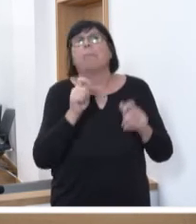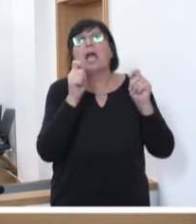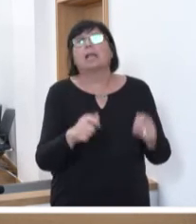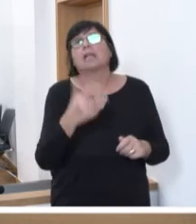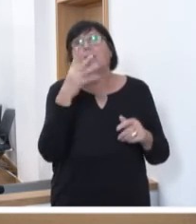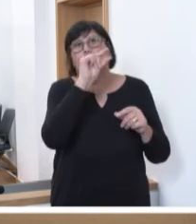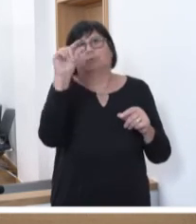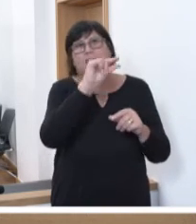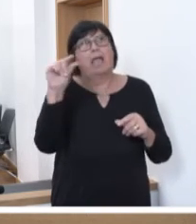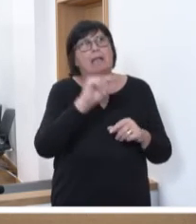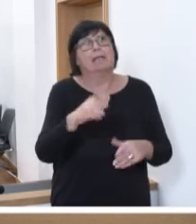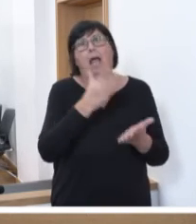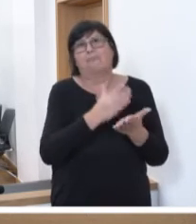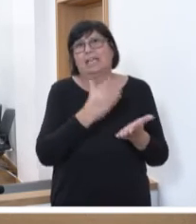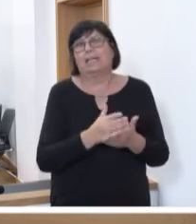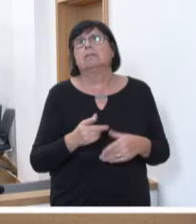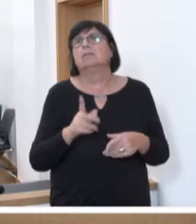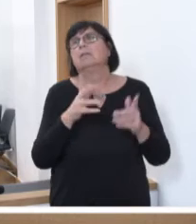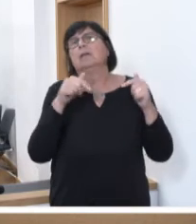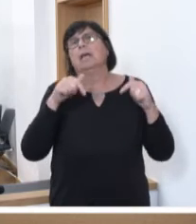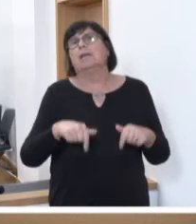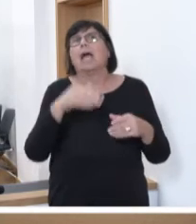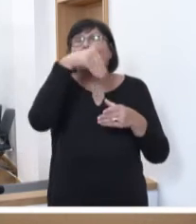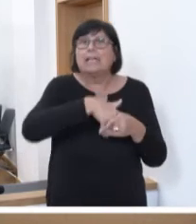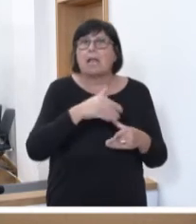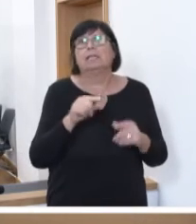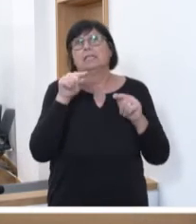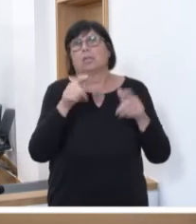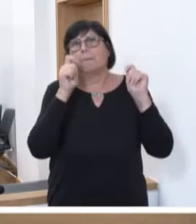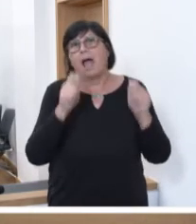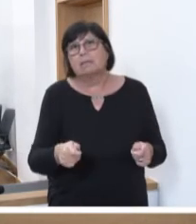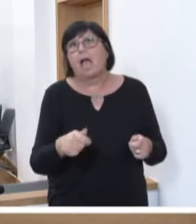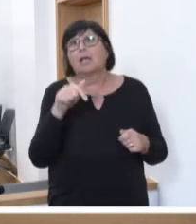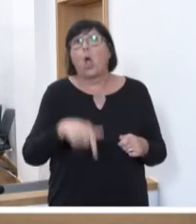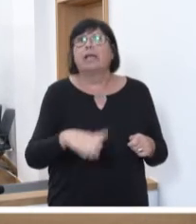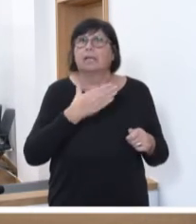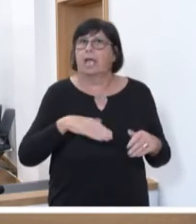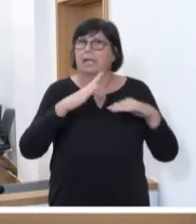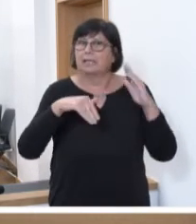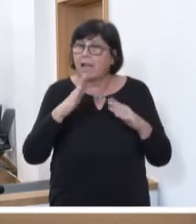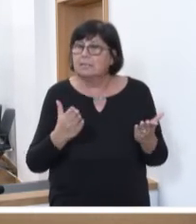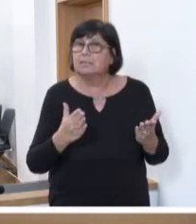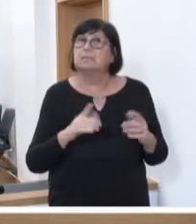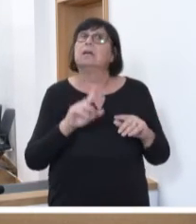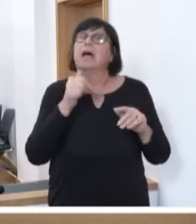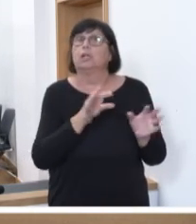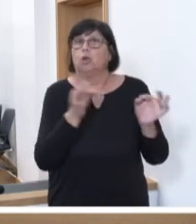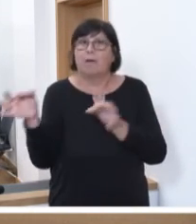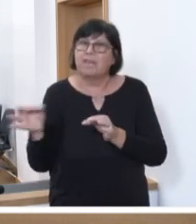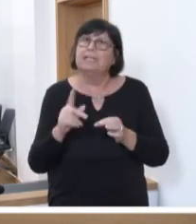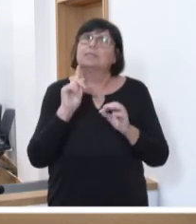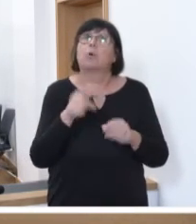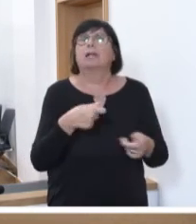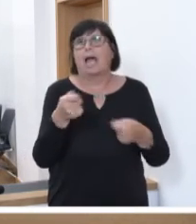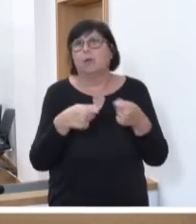5 Zeilen abfertigen, sodass wir uns inhaltlich zu diesem Antrag heute gerne enthalten würden und eine Überweisung an den zuständigen